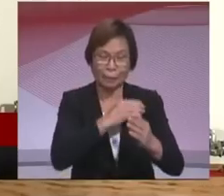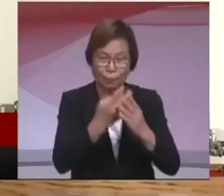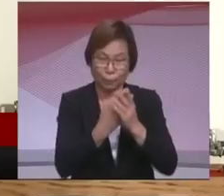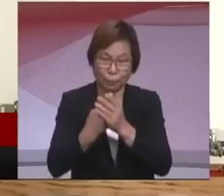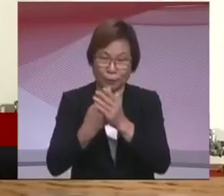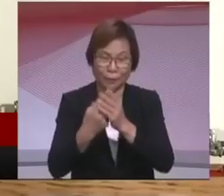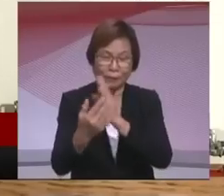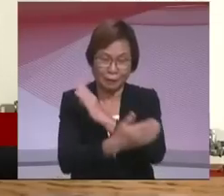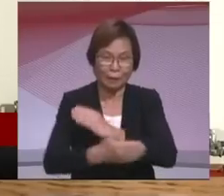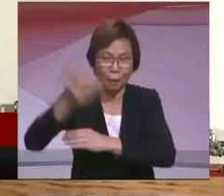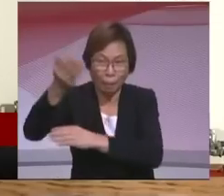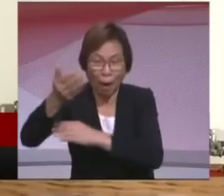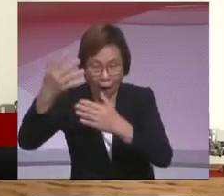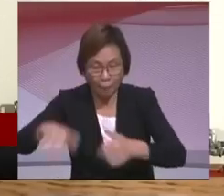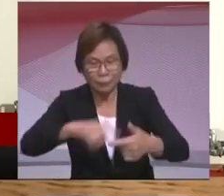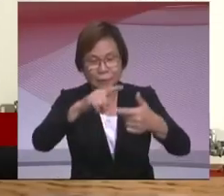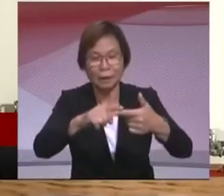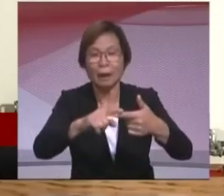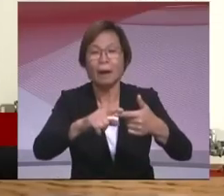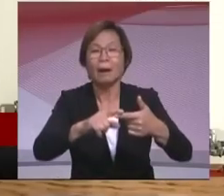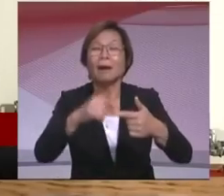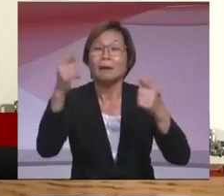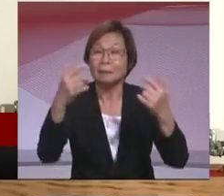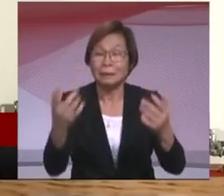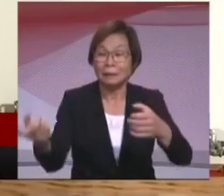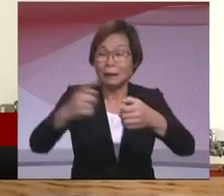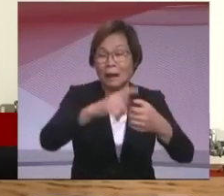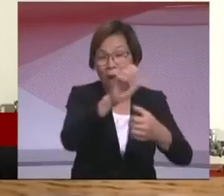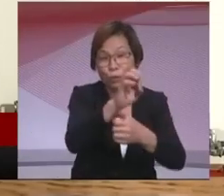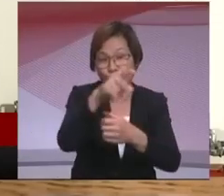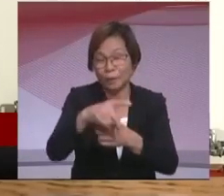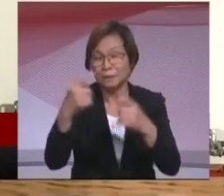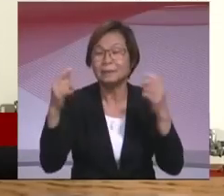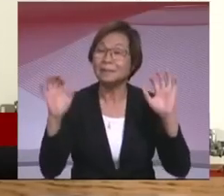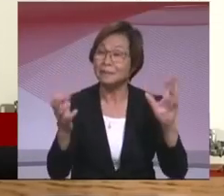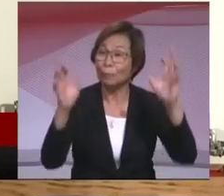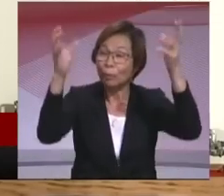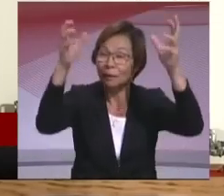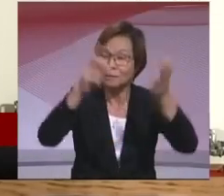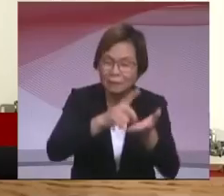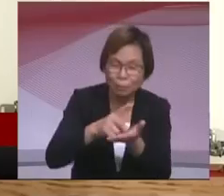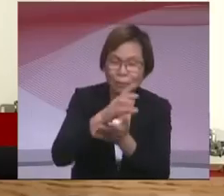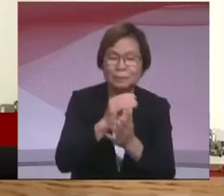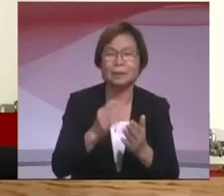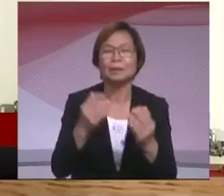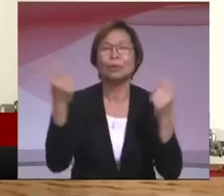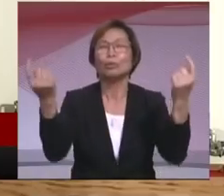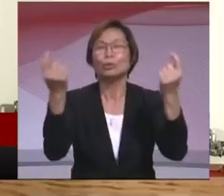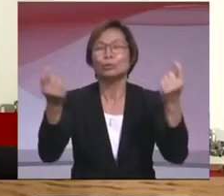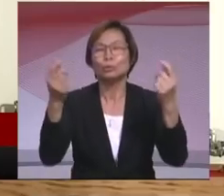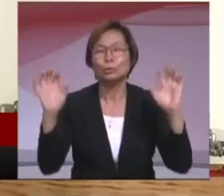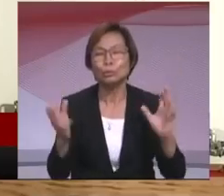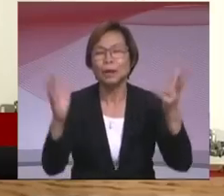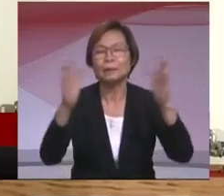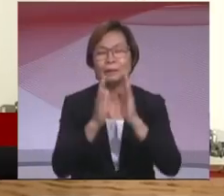mesyuarat teknikal mengenai SOP sambutan perayaan Deepavali dan upacara sembahyang